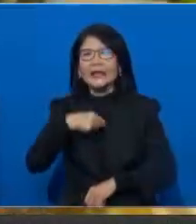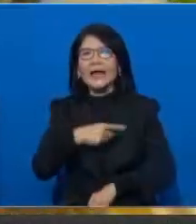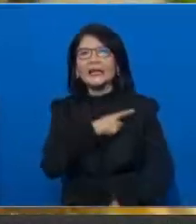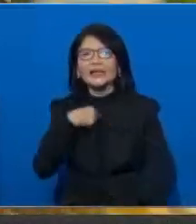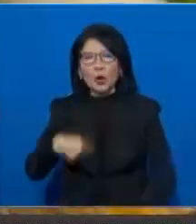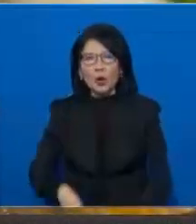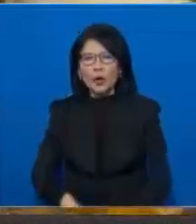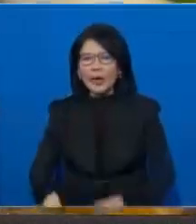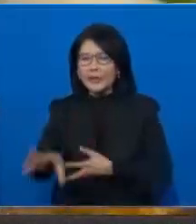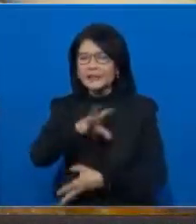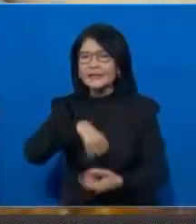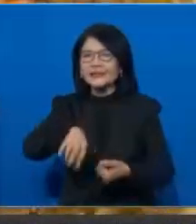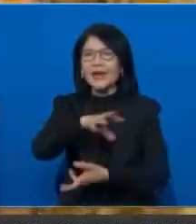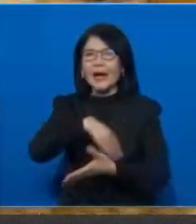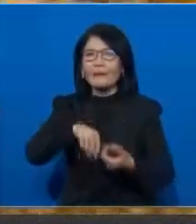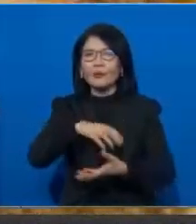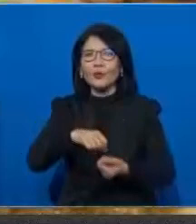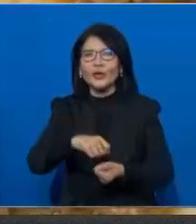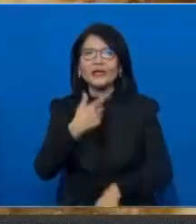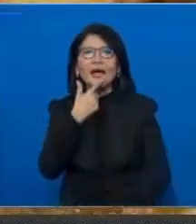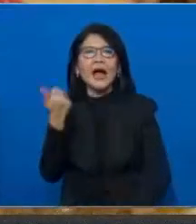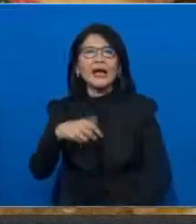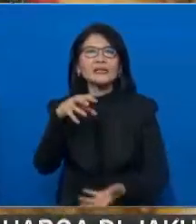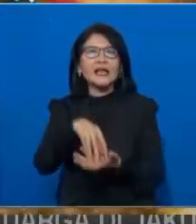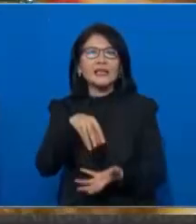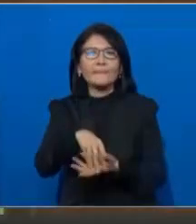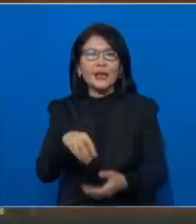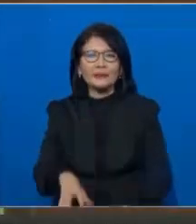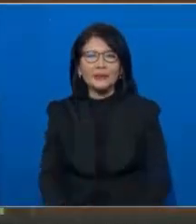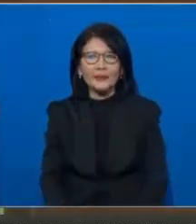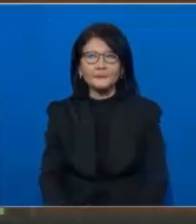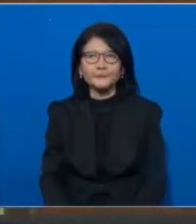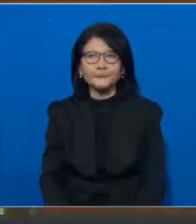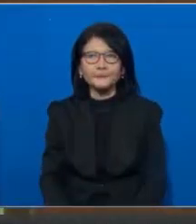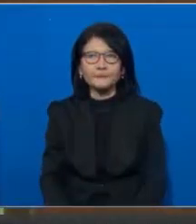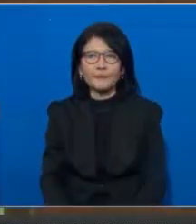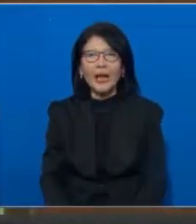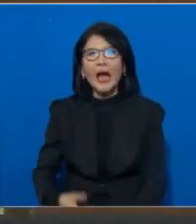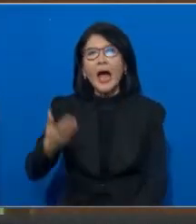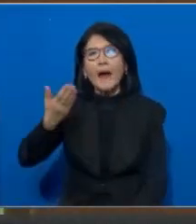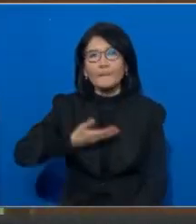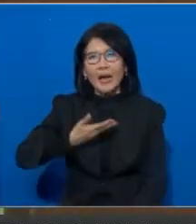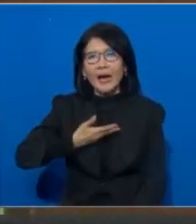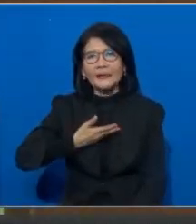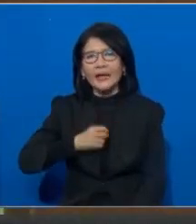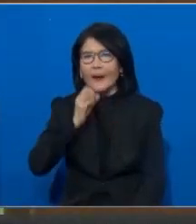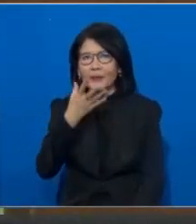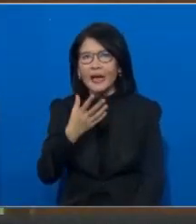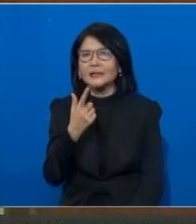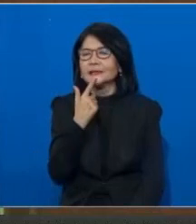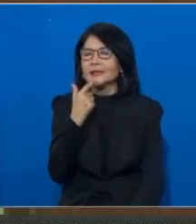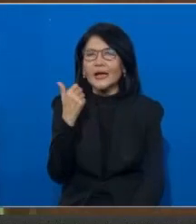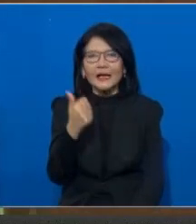bahan-bahan lokal agar cita rasanya bisa lebih diterima masyarakat. Menurut pelanggan saya itu terkenal rasanya lekoh, jadi